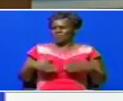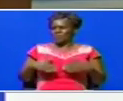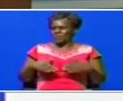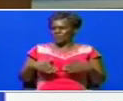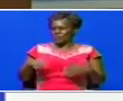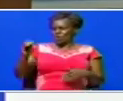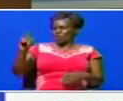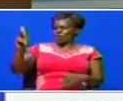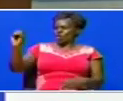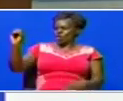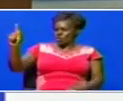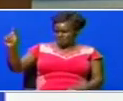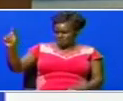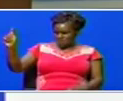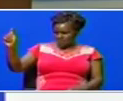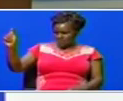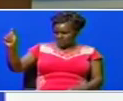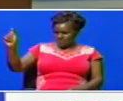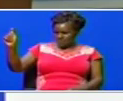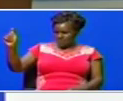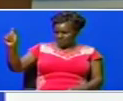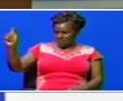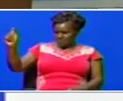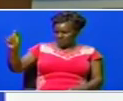Joseph John Ekur Okot,